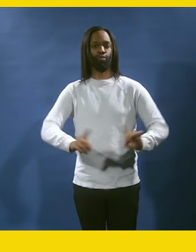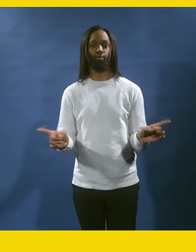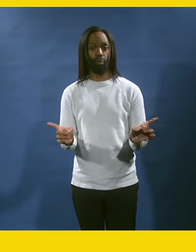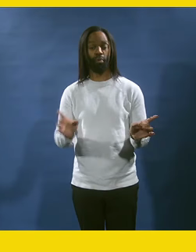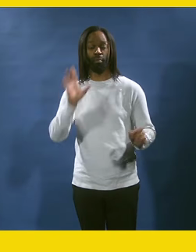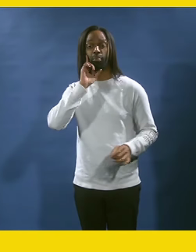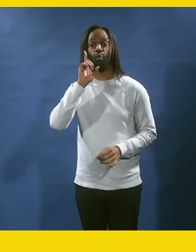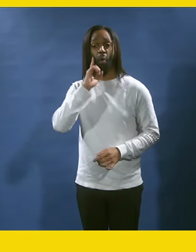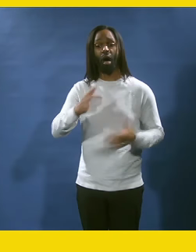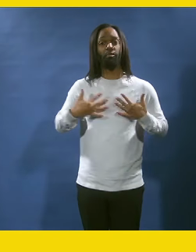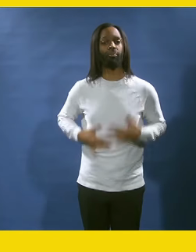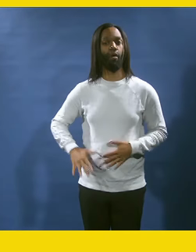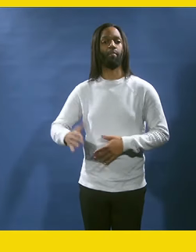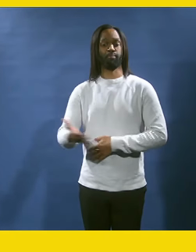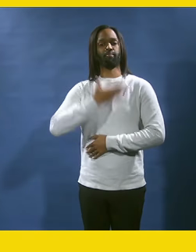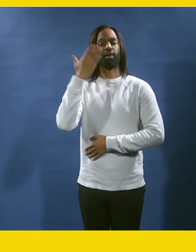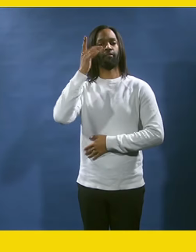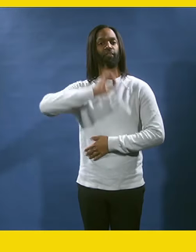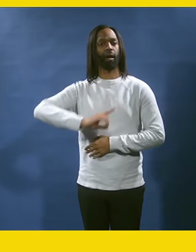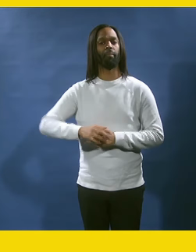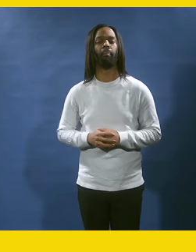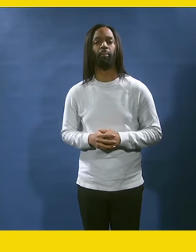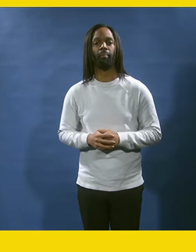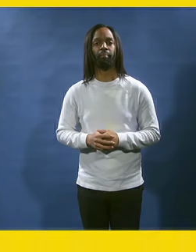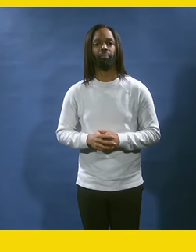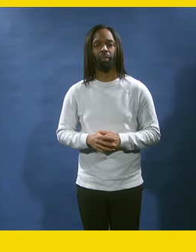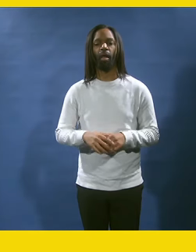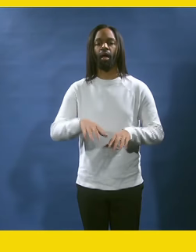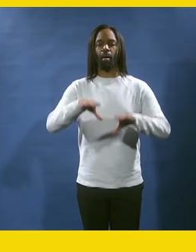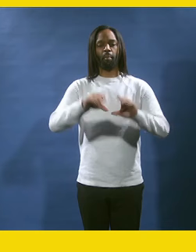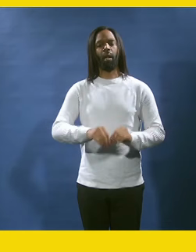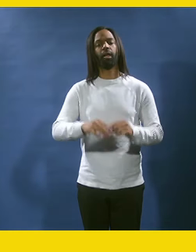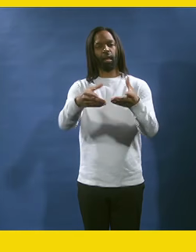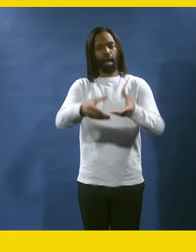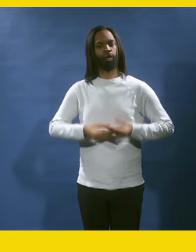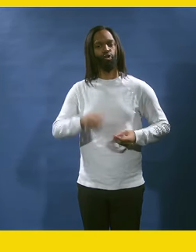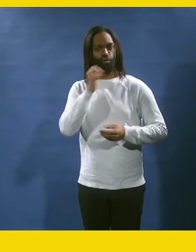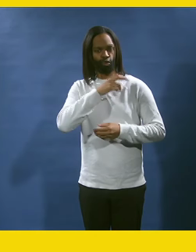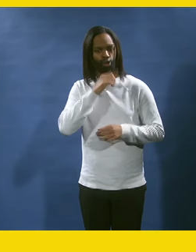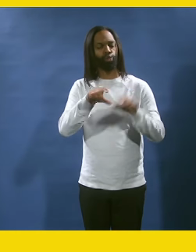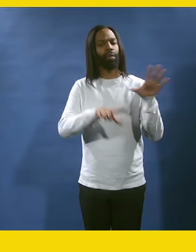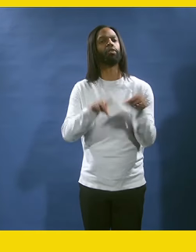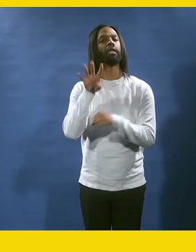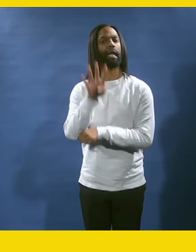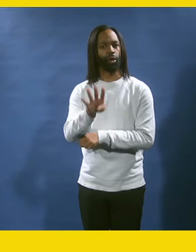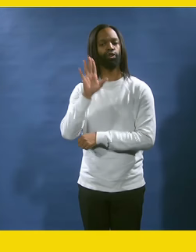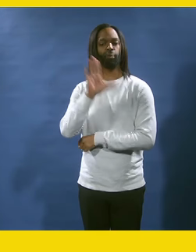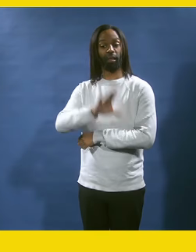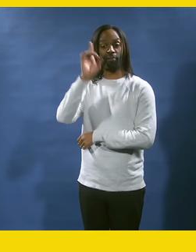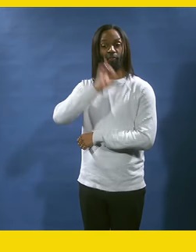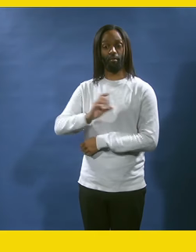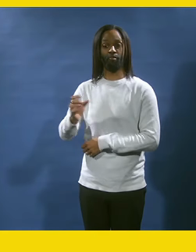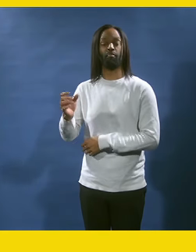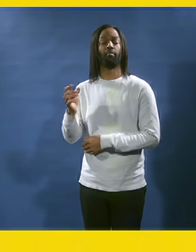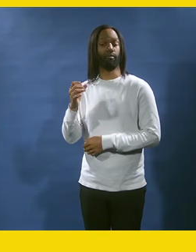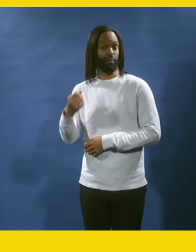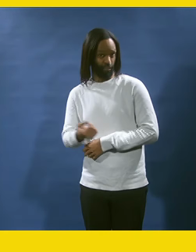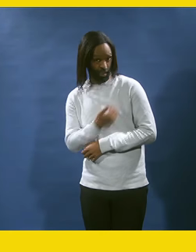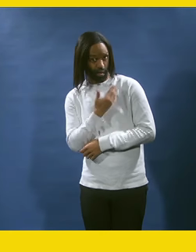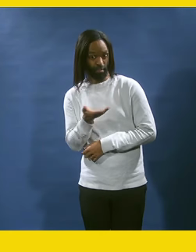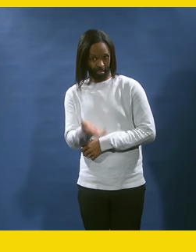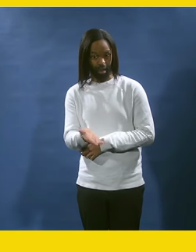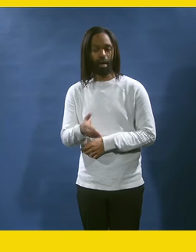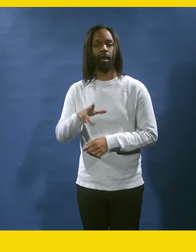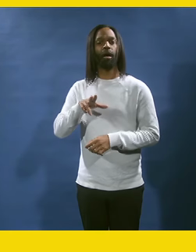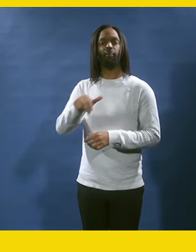femmes. Les 74 places d'hébergement d'urgence pour les femmes victimes seront bientôt complétées par l'Auberge